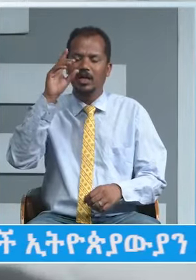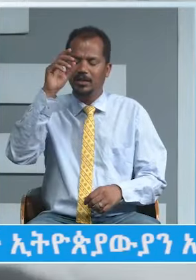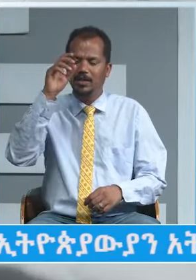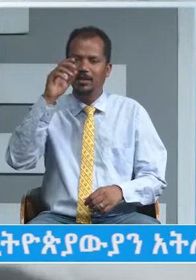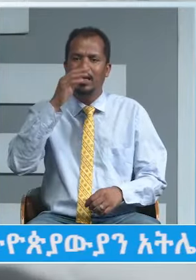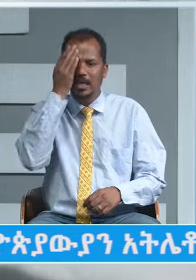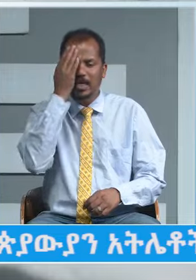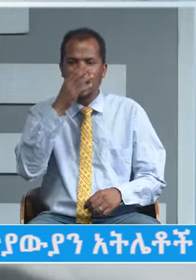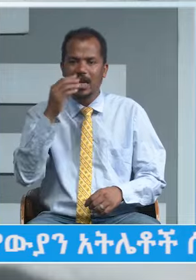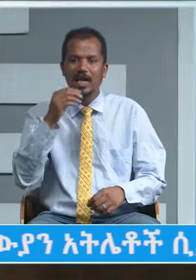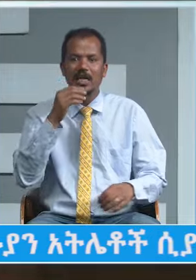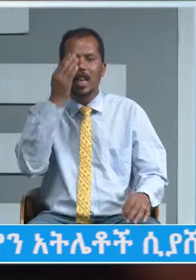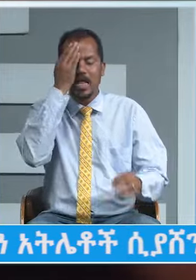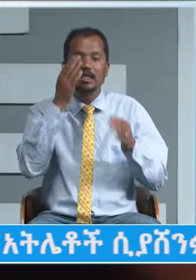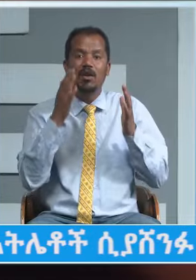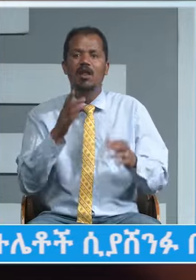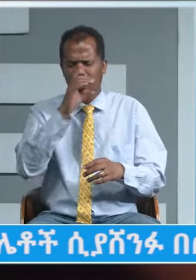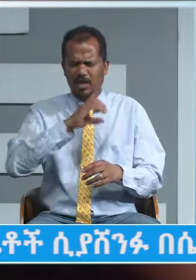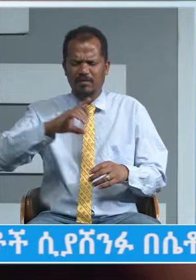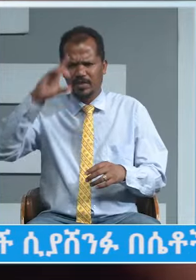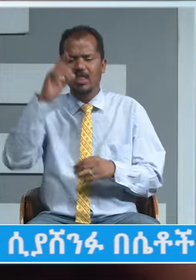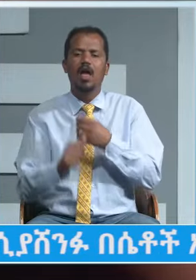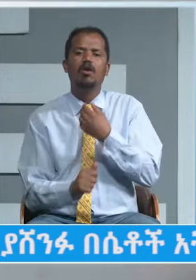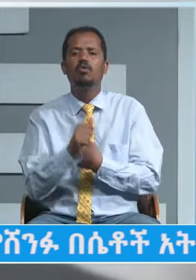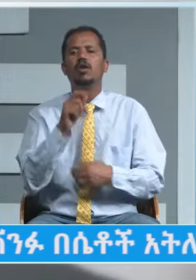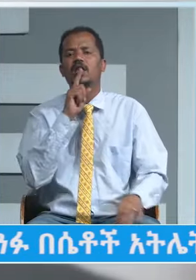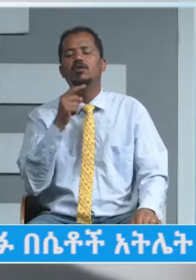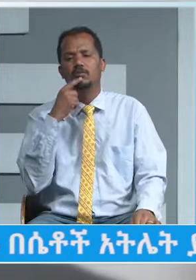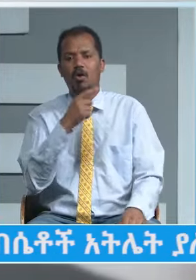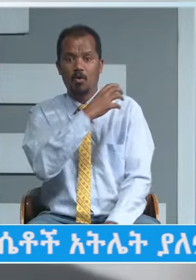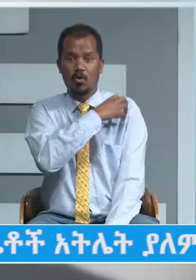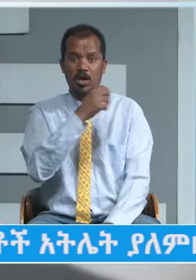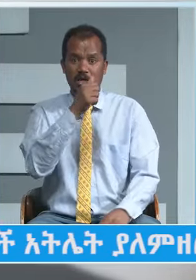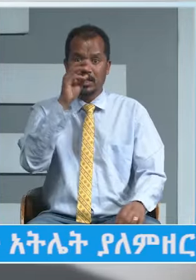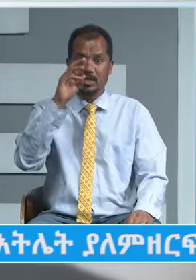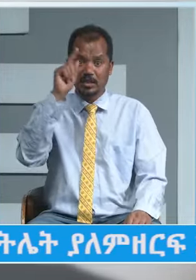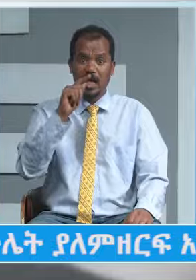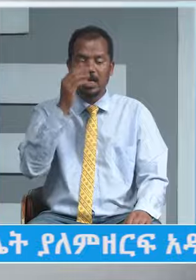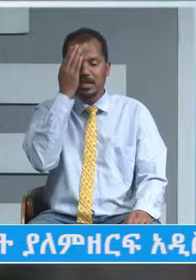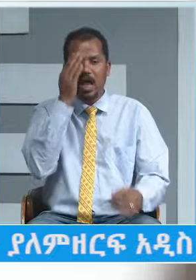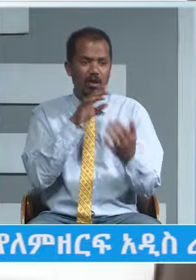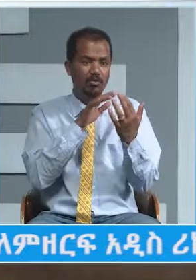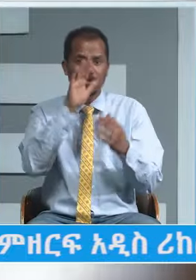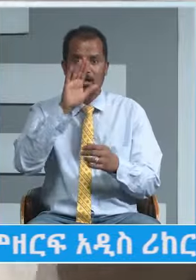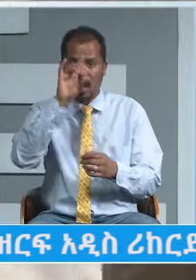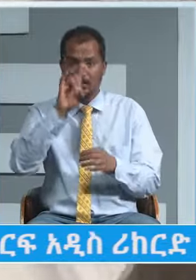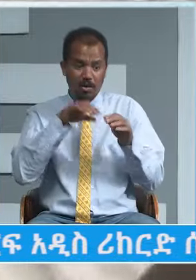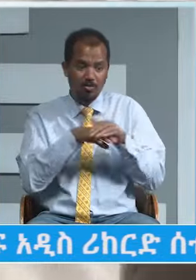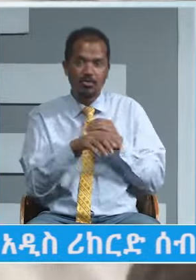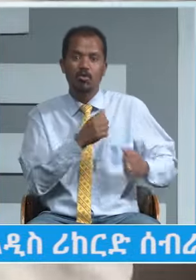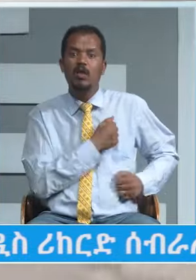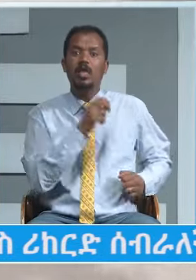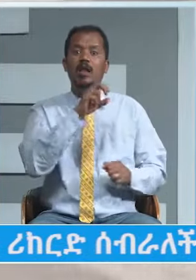ሞት ለእስራኤልና ለእስራኤላውያን ከፍተኛ ጉዳት ነው ብለዋል። ኮሎኔል ኤሳን ዳክሳ የእስራኤል ጦር በጋዛ